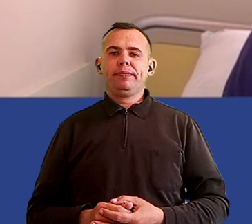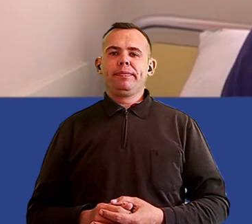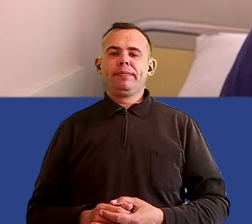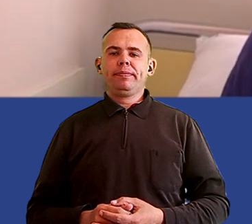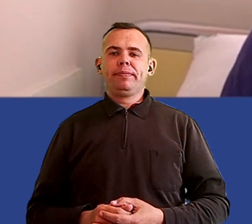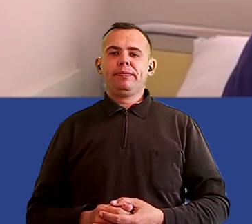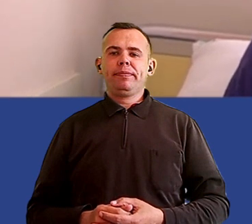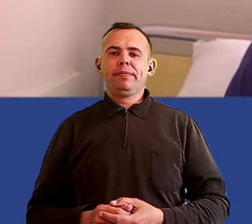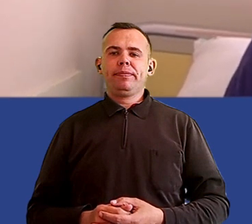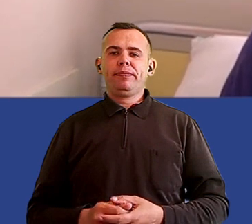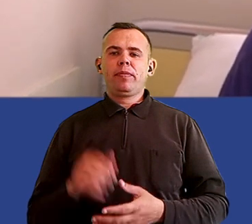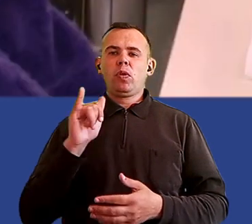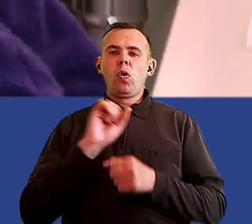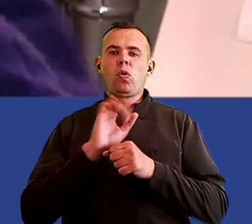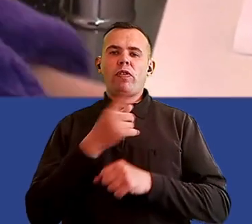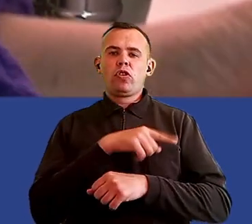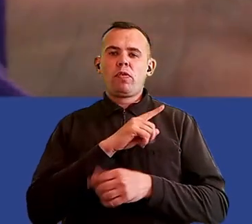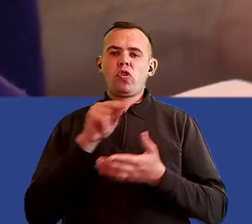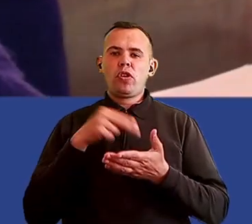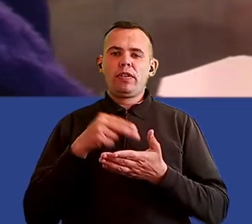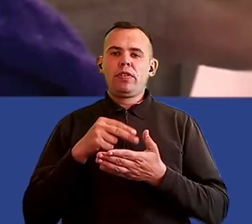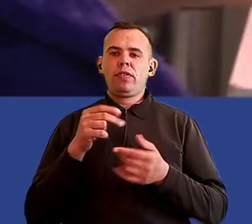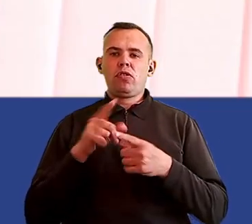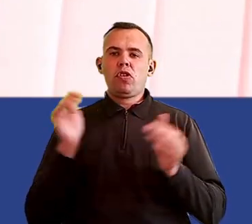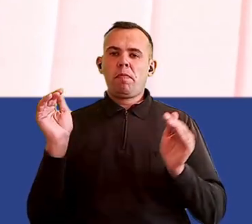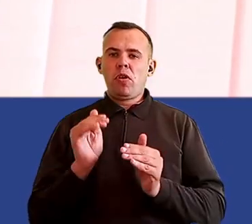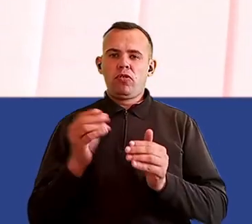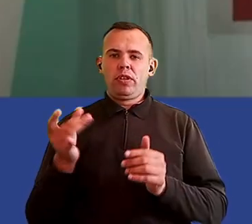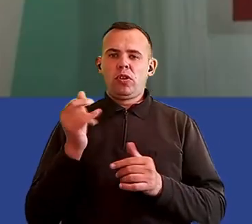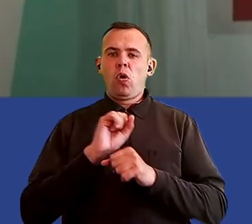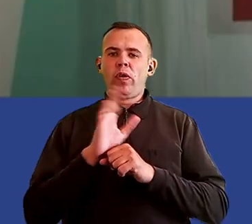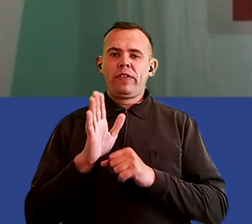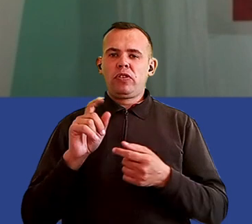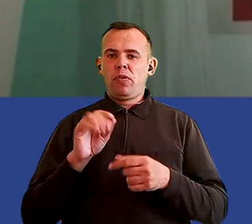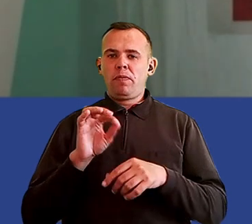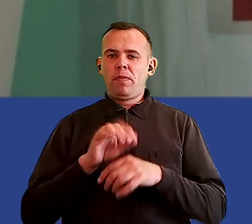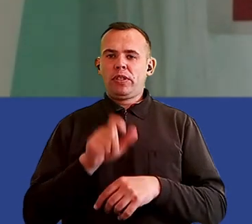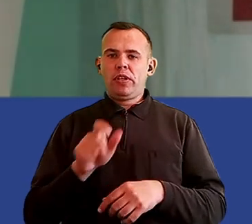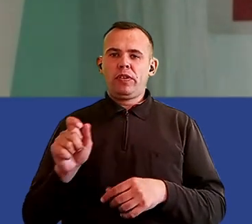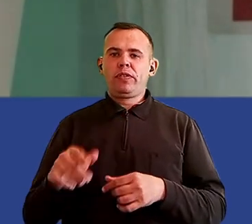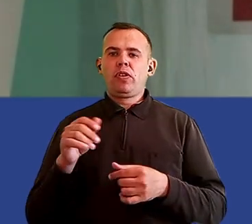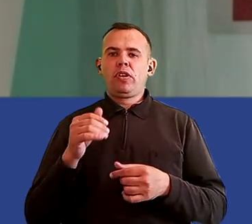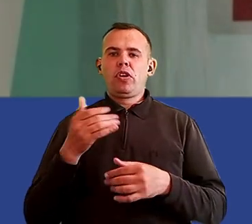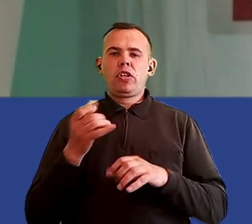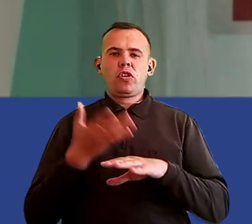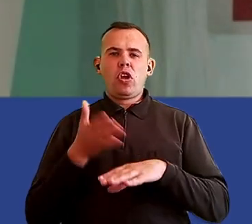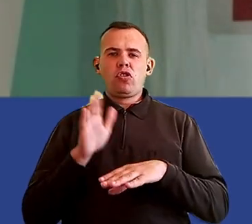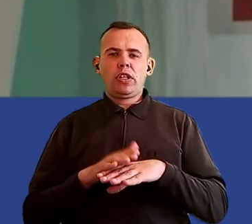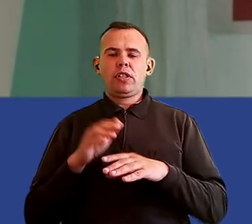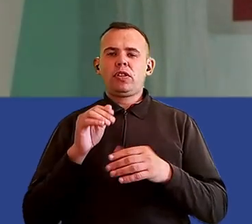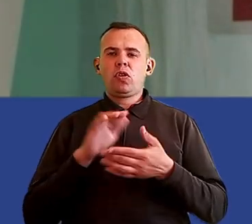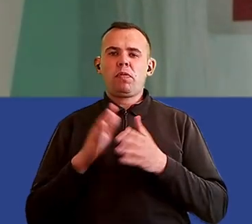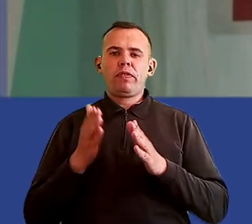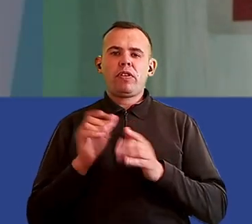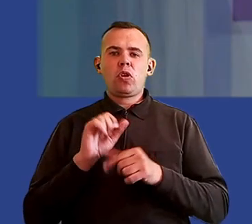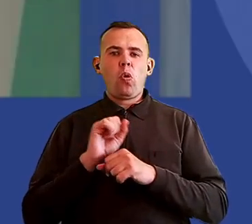У ковідному шпиталі Черкас в рази зменшилася кількість коронавірусних пацієнтів. Їх тяжкість зумовлена не самим ковідом, а